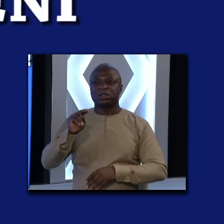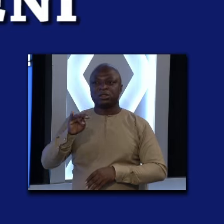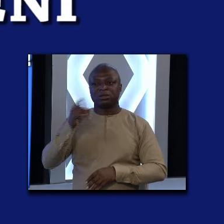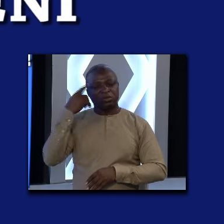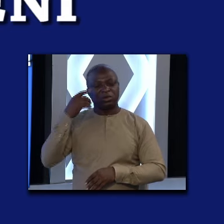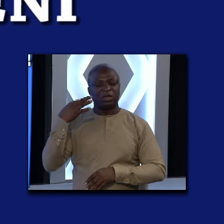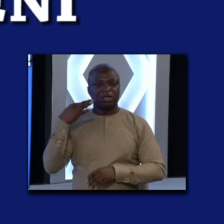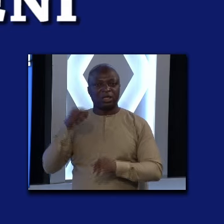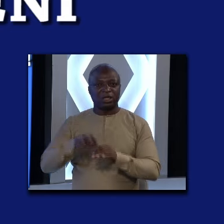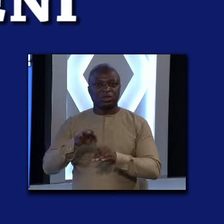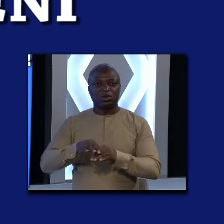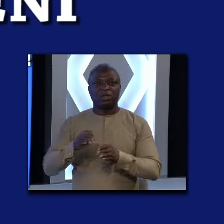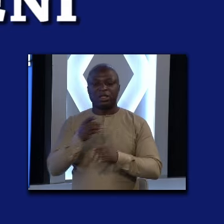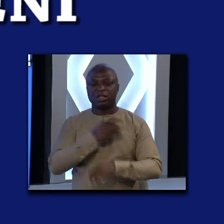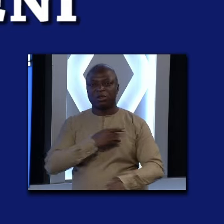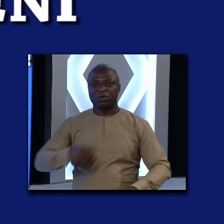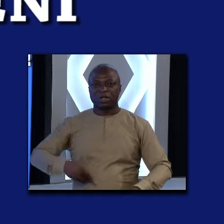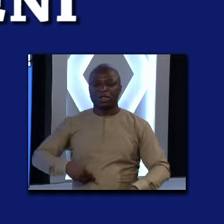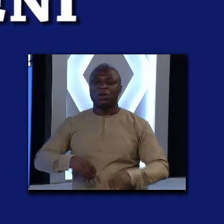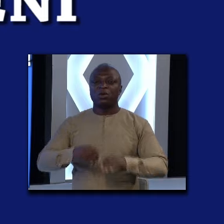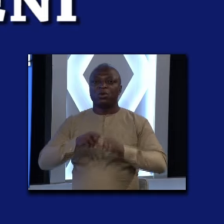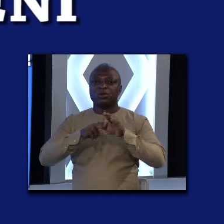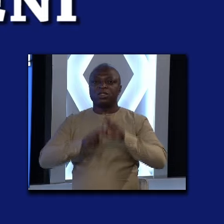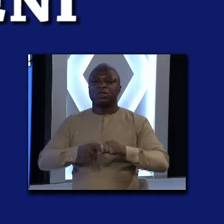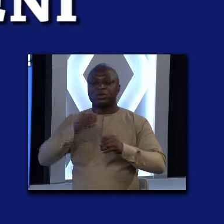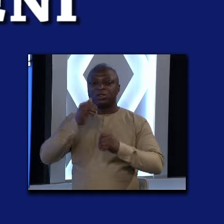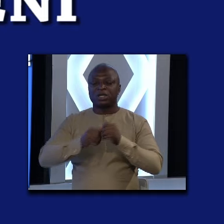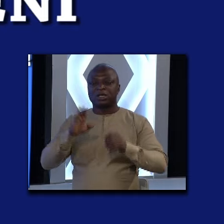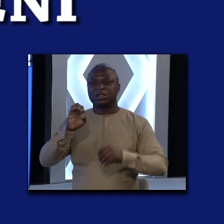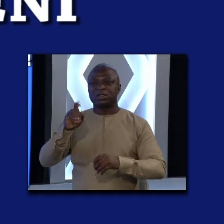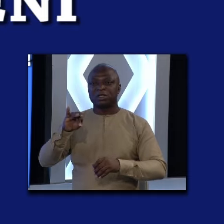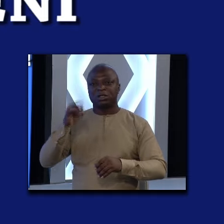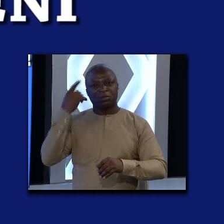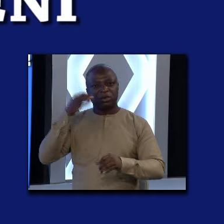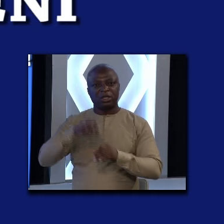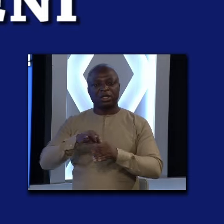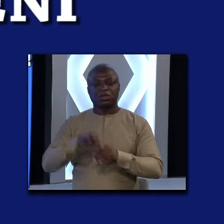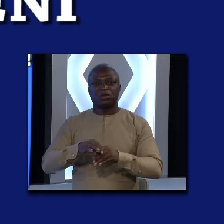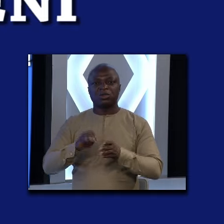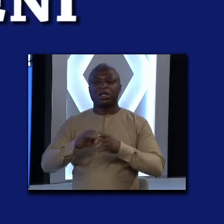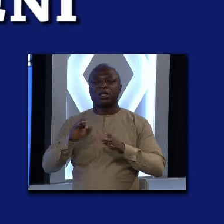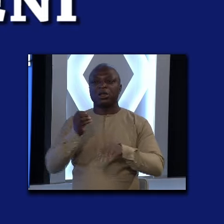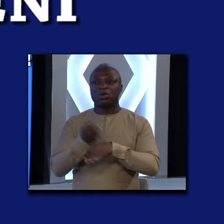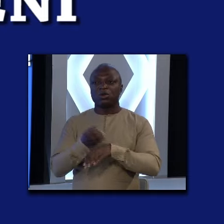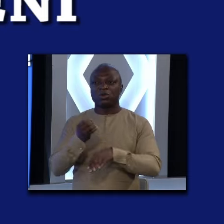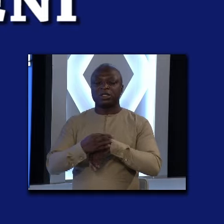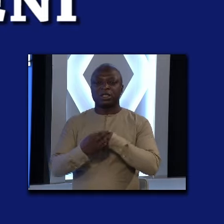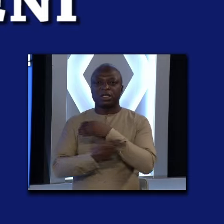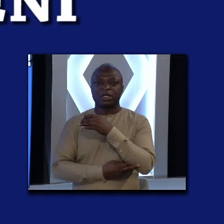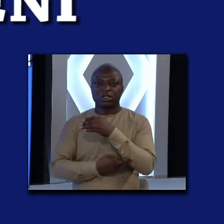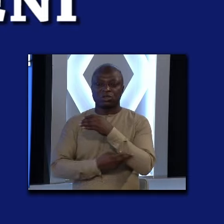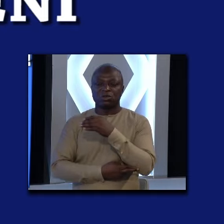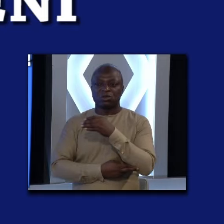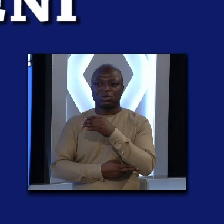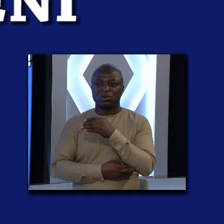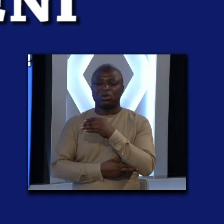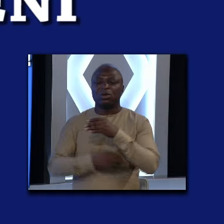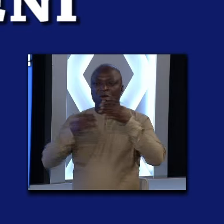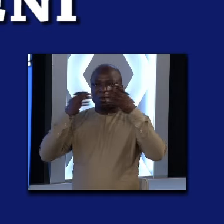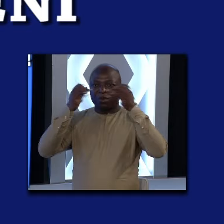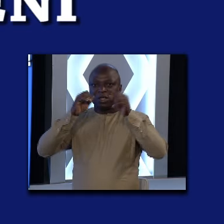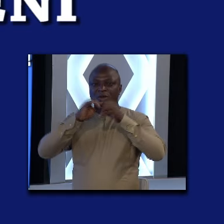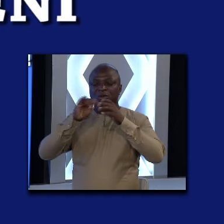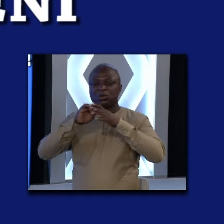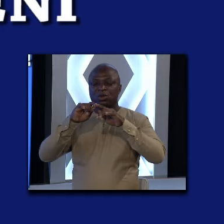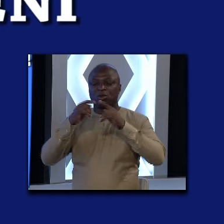l'élection des députés, au siège de chaque CELI pour l'élection des conseillers régionaux. Le président de la